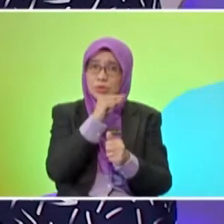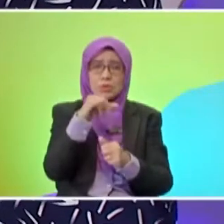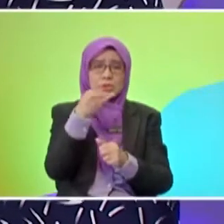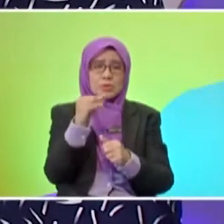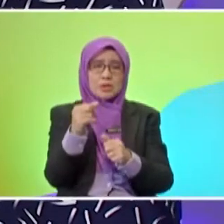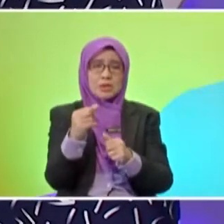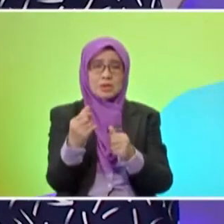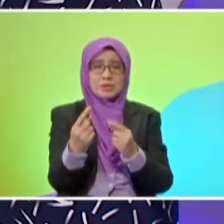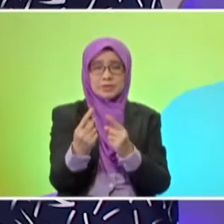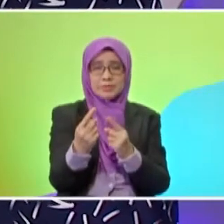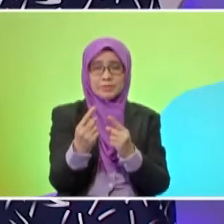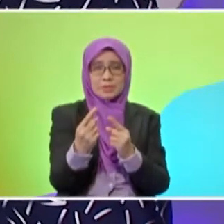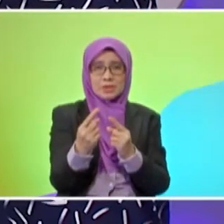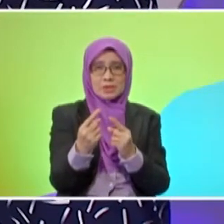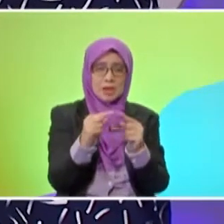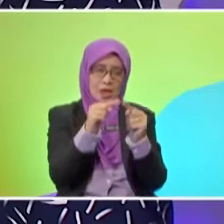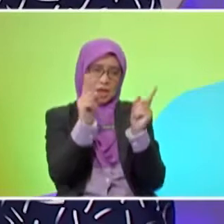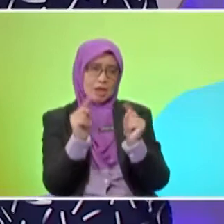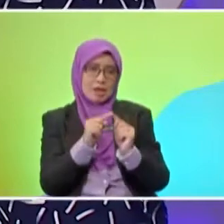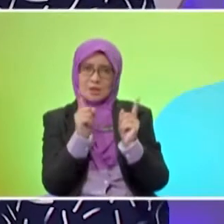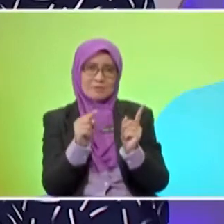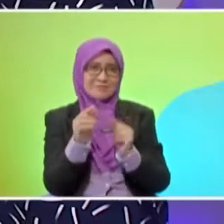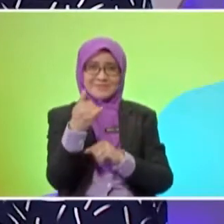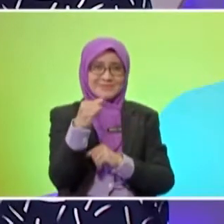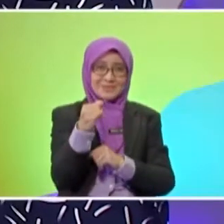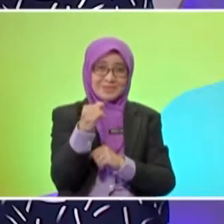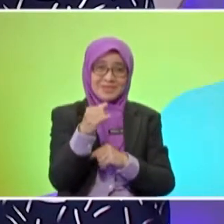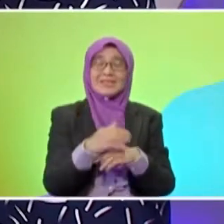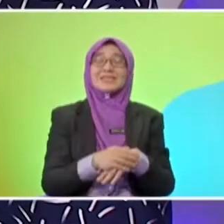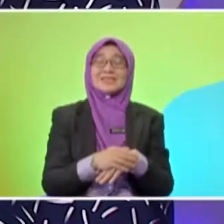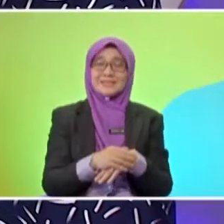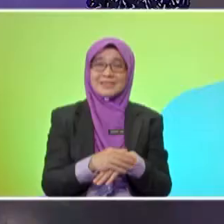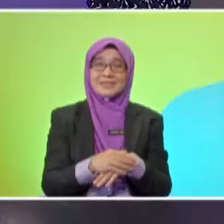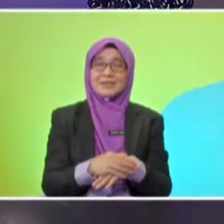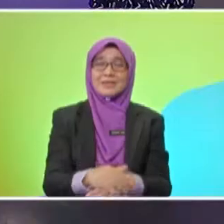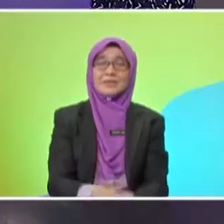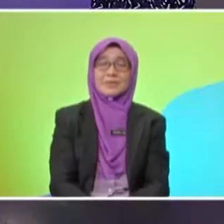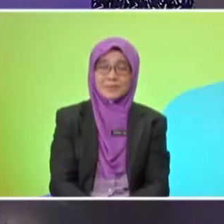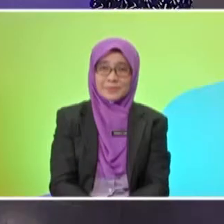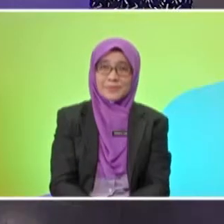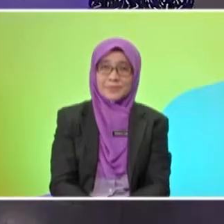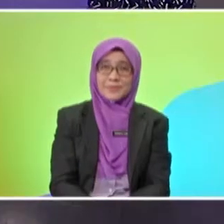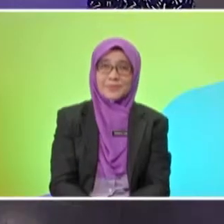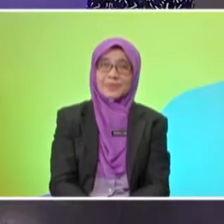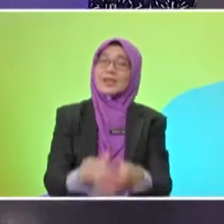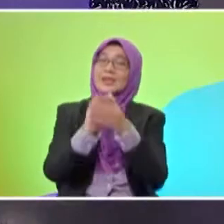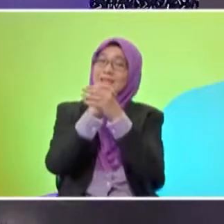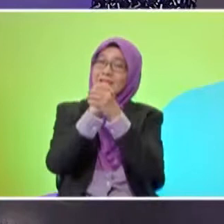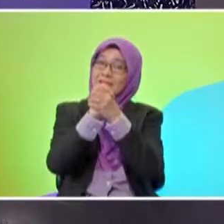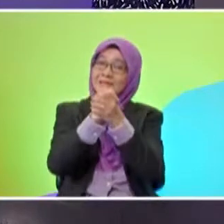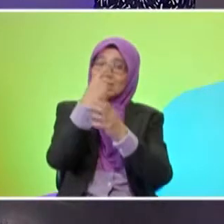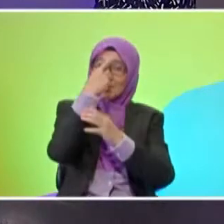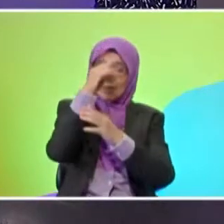intraspecies ada tambahan waktu saya nyanyi Indah pasalnya oke tanya untuk event